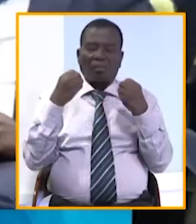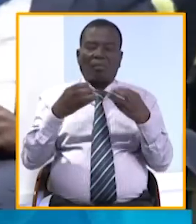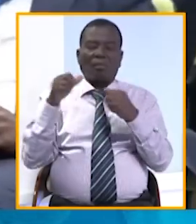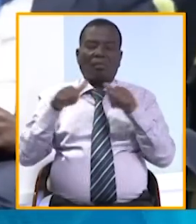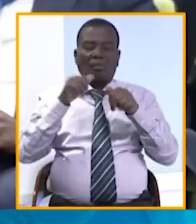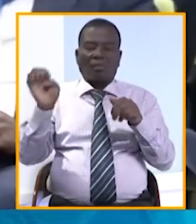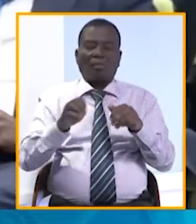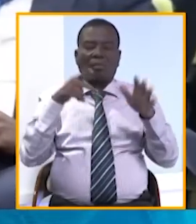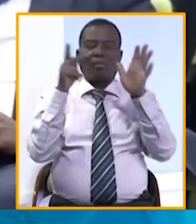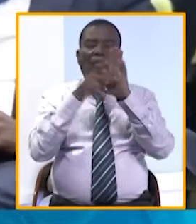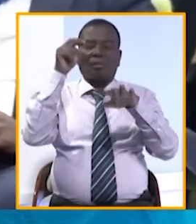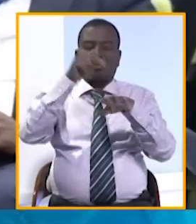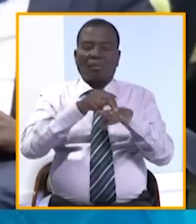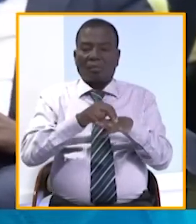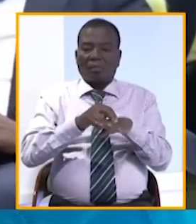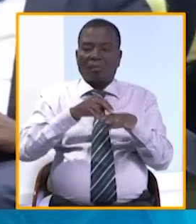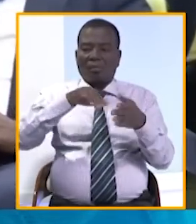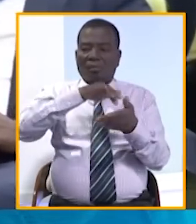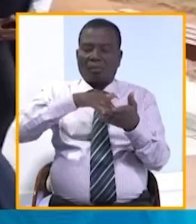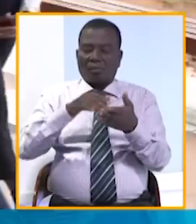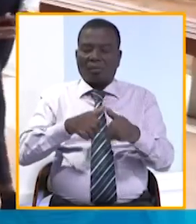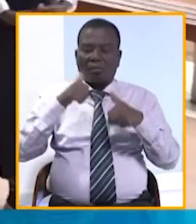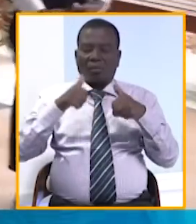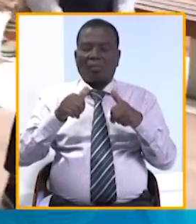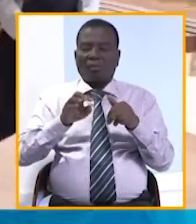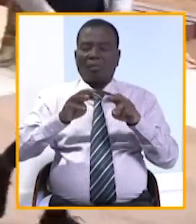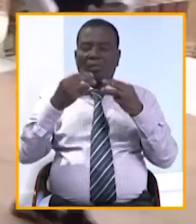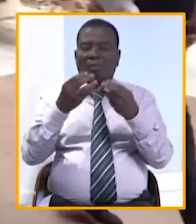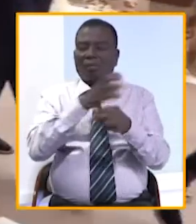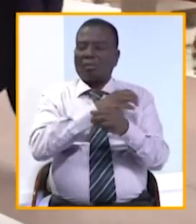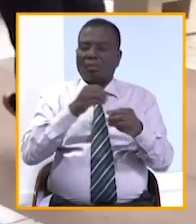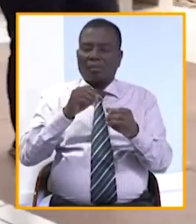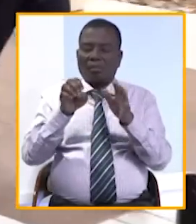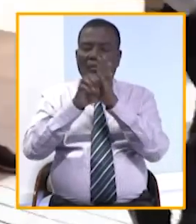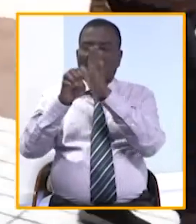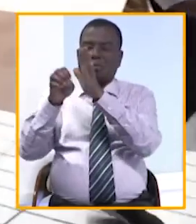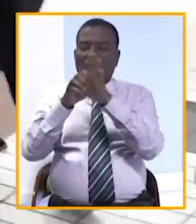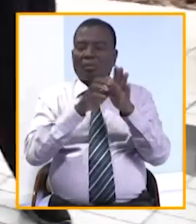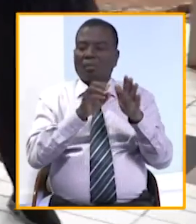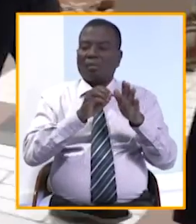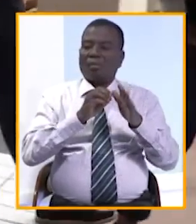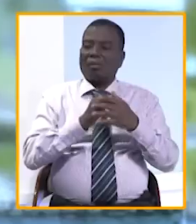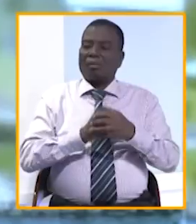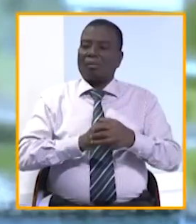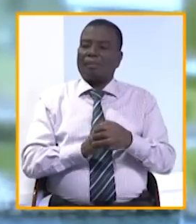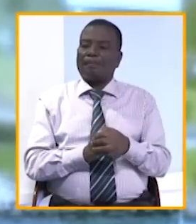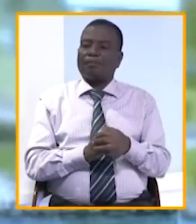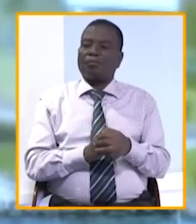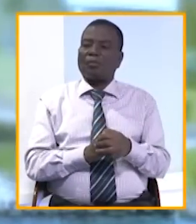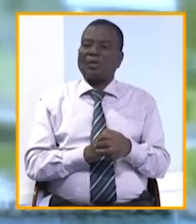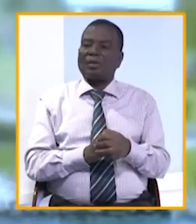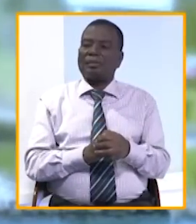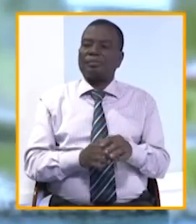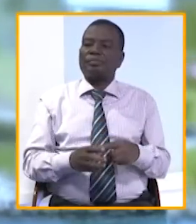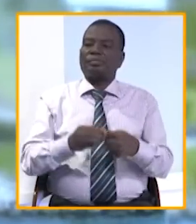activités. Présentation des centres d'excellence, des panels, des expositions et des colloques. Et